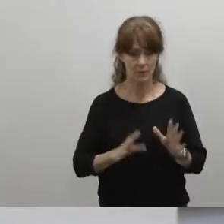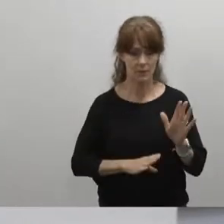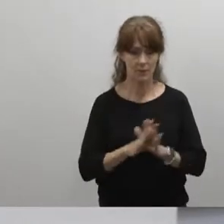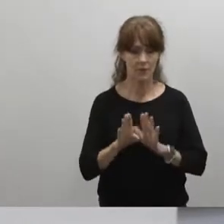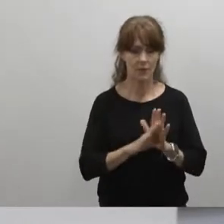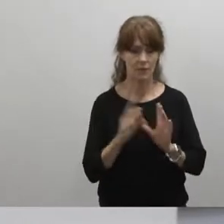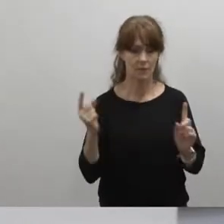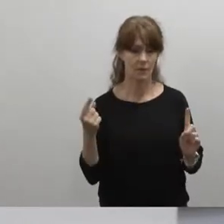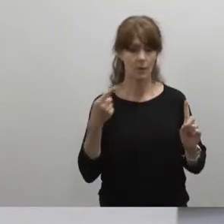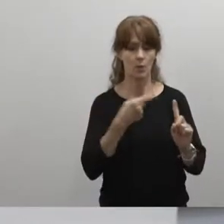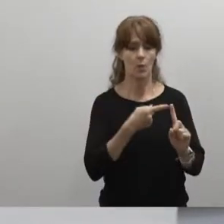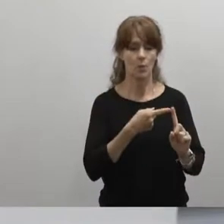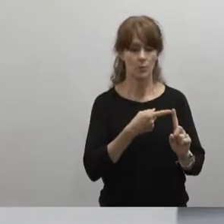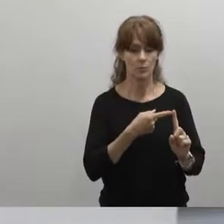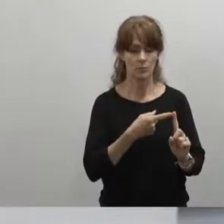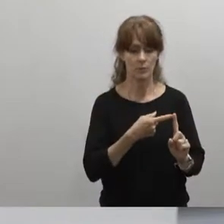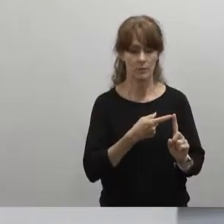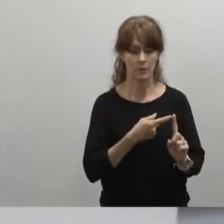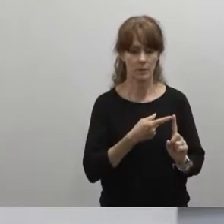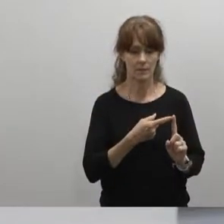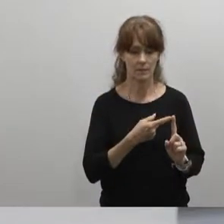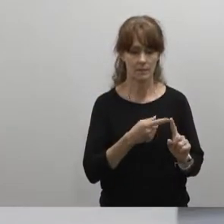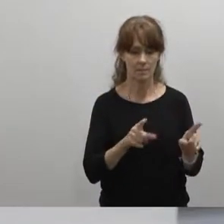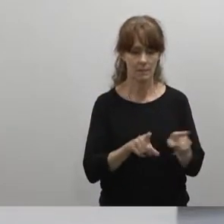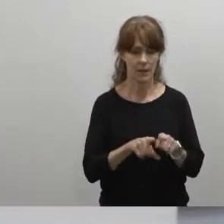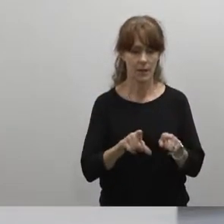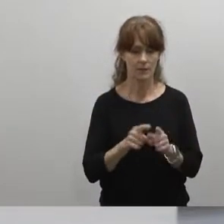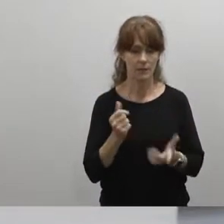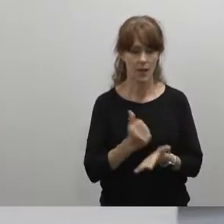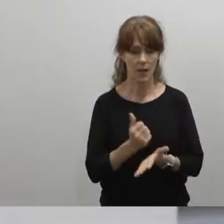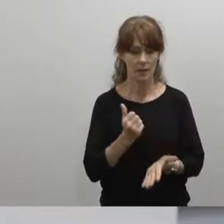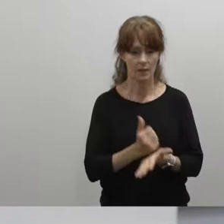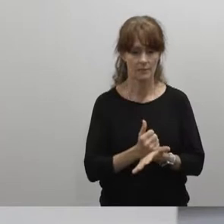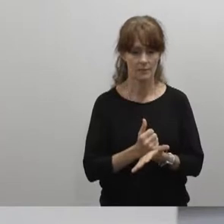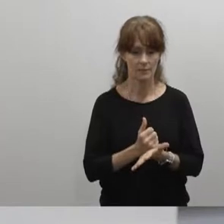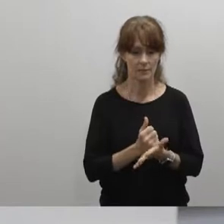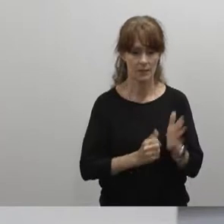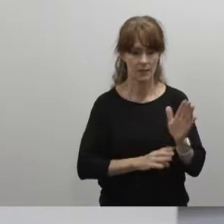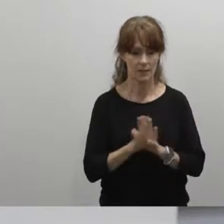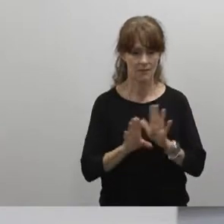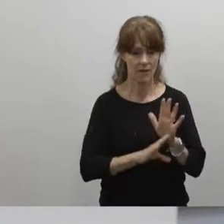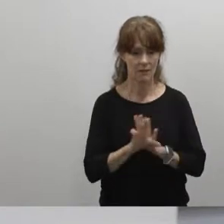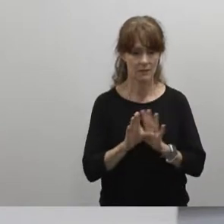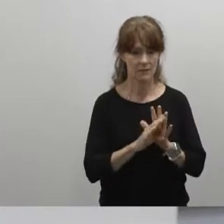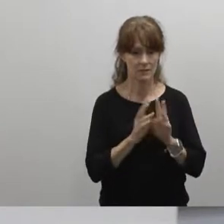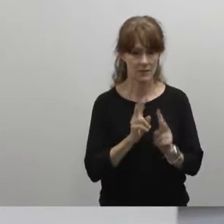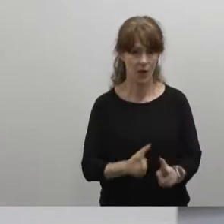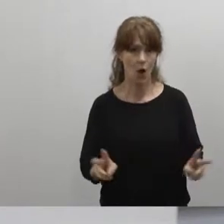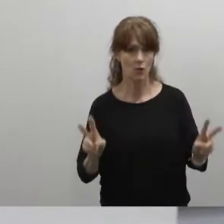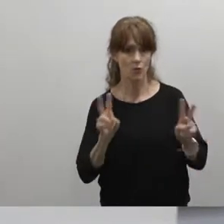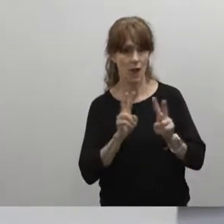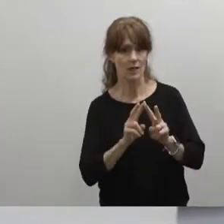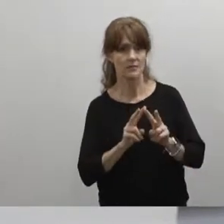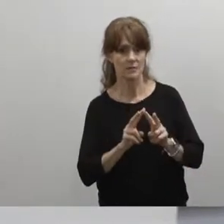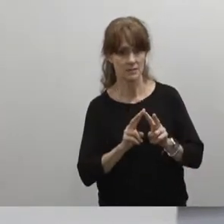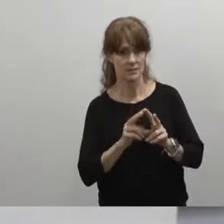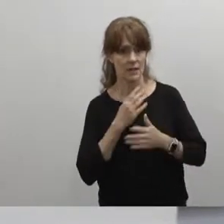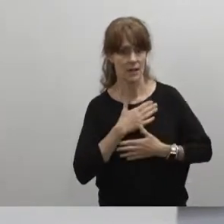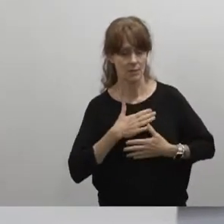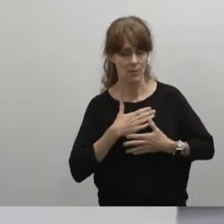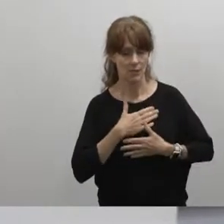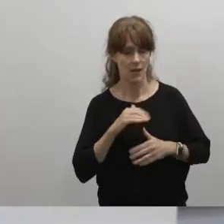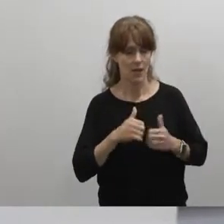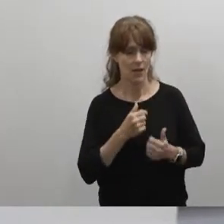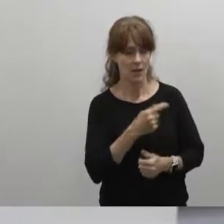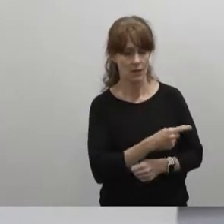dương phần mai phần mồ po làm miếng tạc ong làm bay bằng cá chích cột đào bên trái việc chui dương không cá